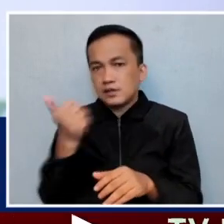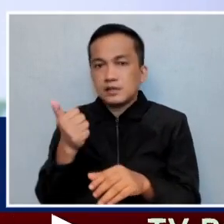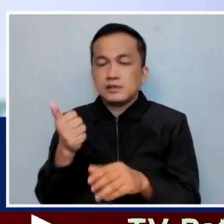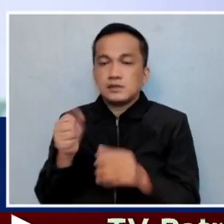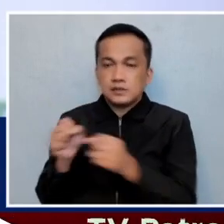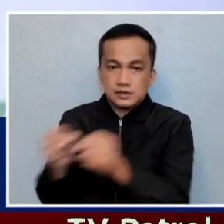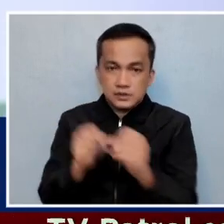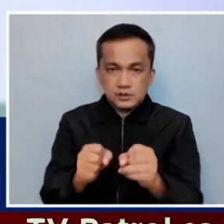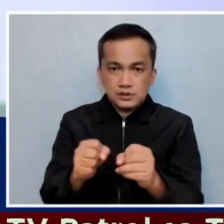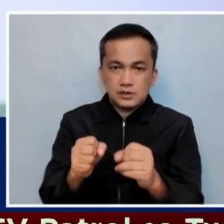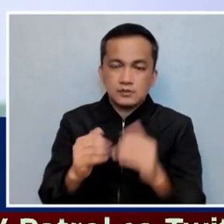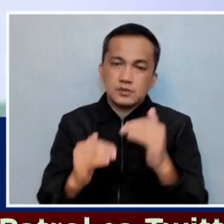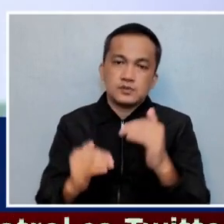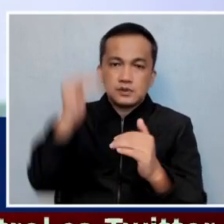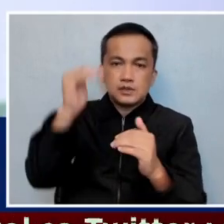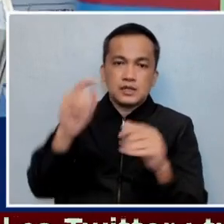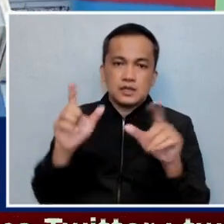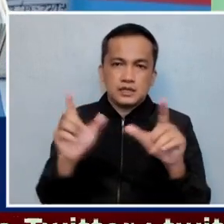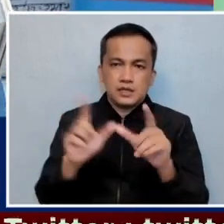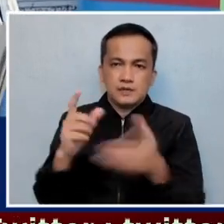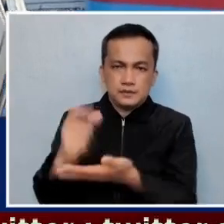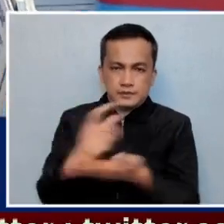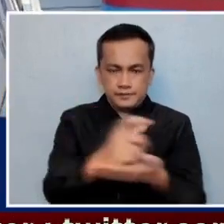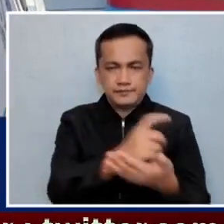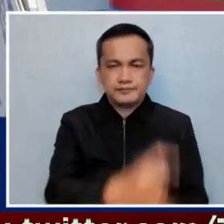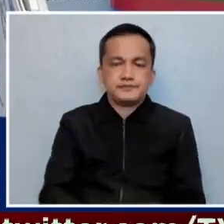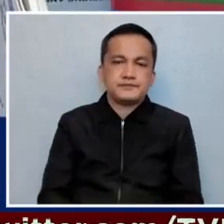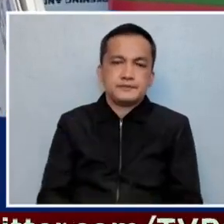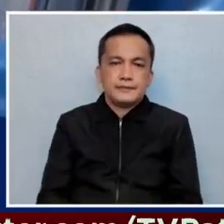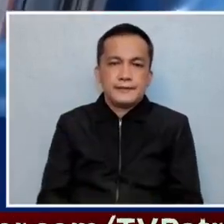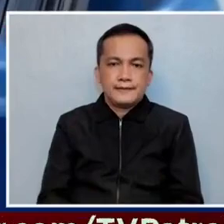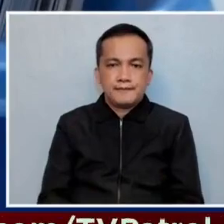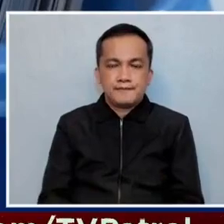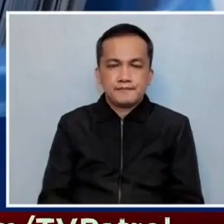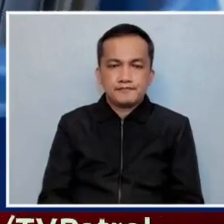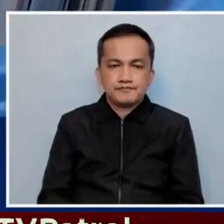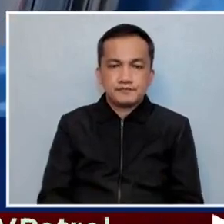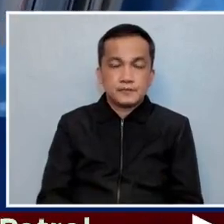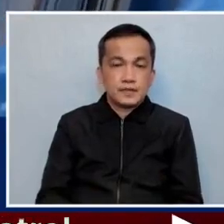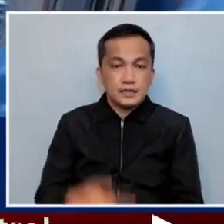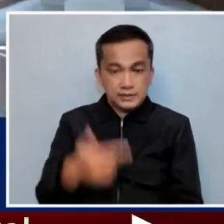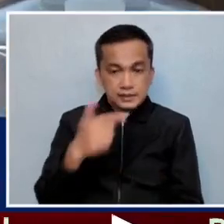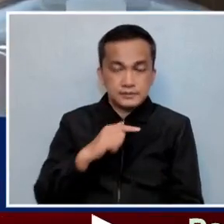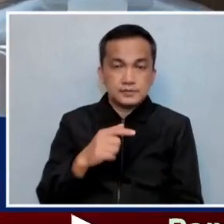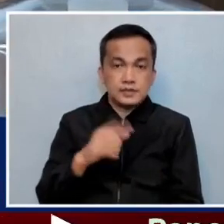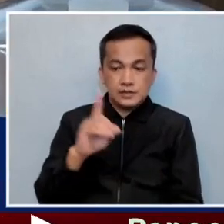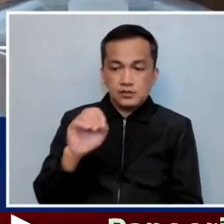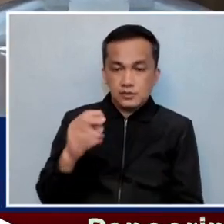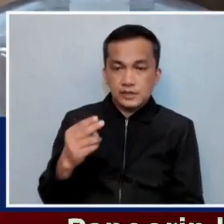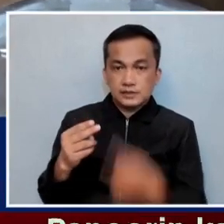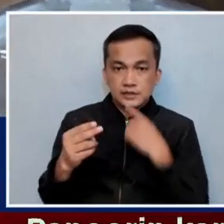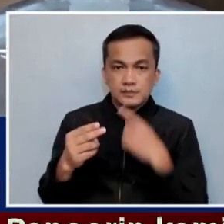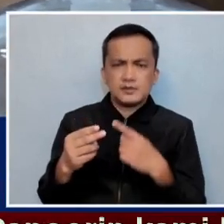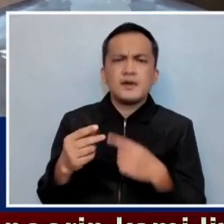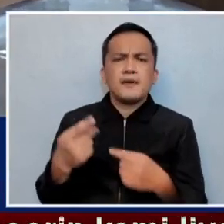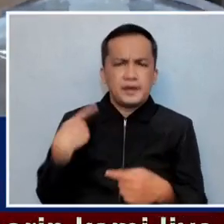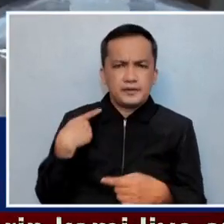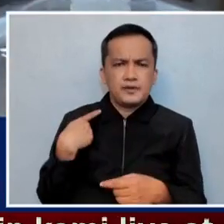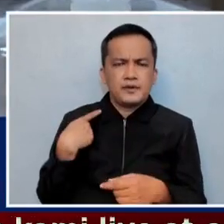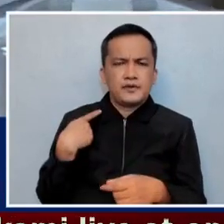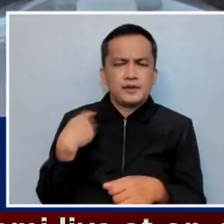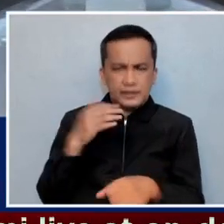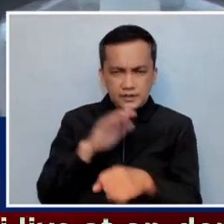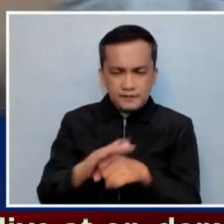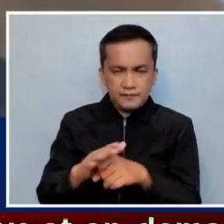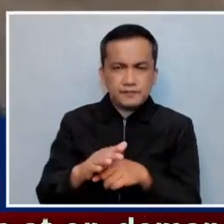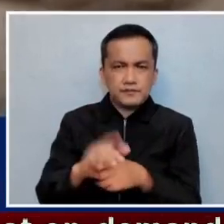mas maitaas natin ang antas ng pagbabakuna. Tiniyak din ng DOH na may sapat na supply ng bakuna. Ito'y